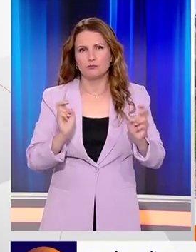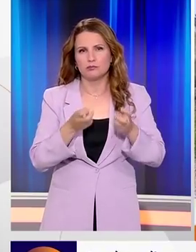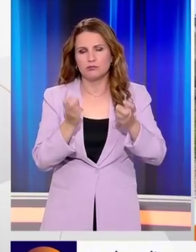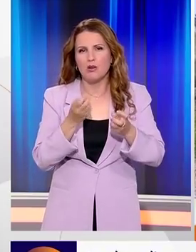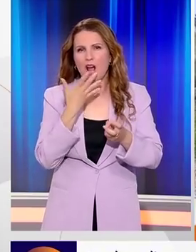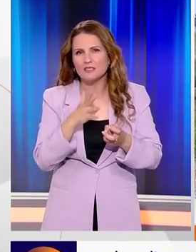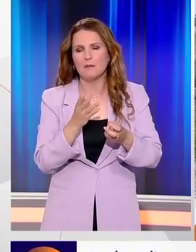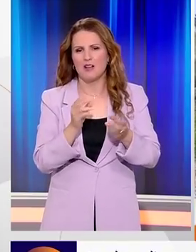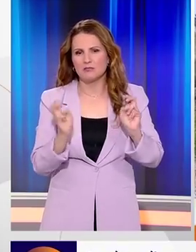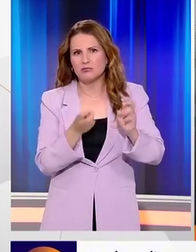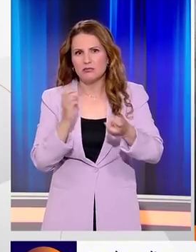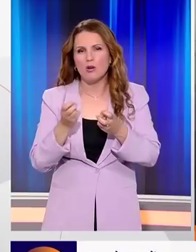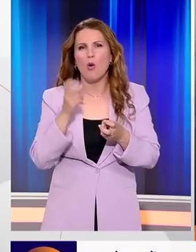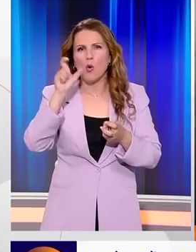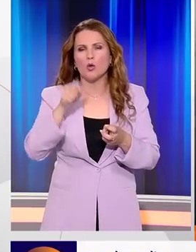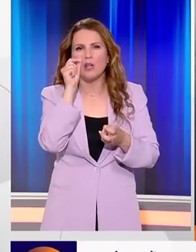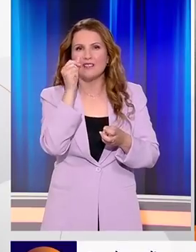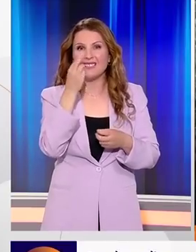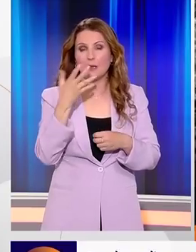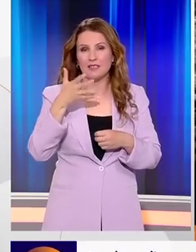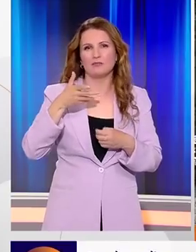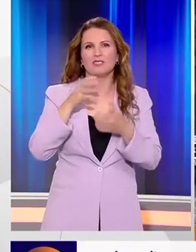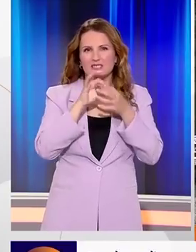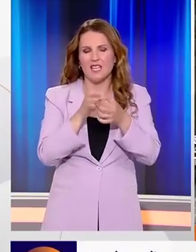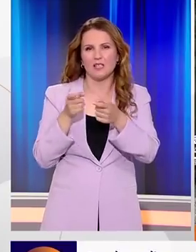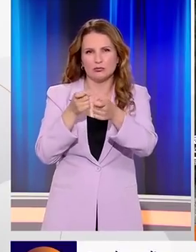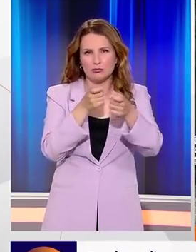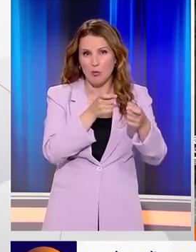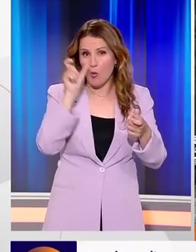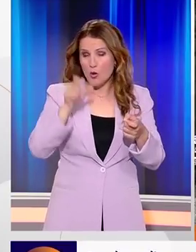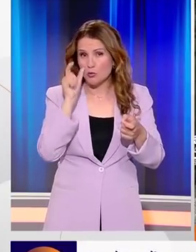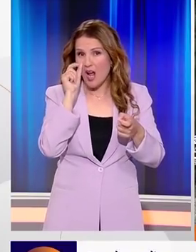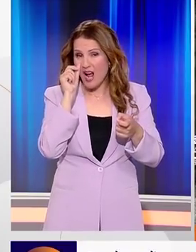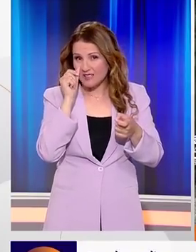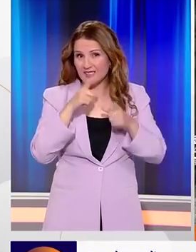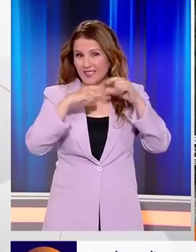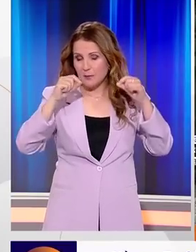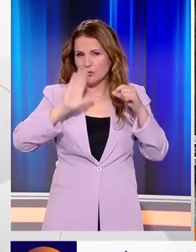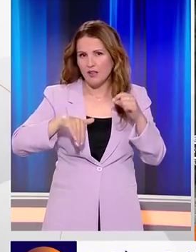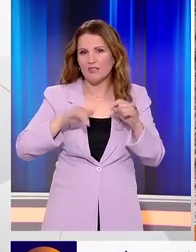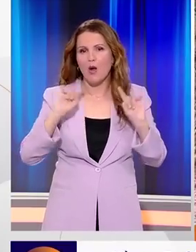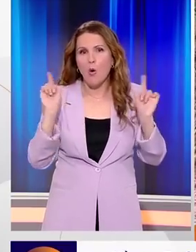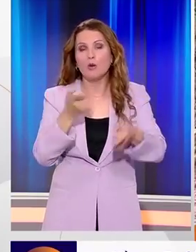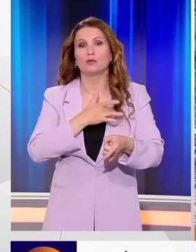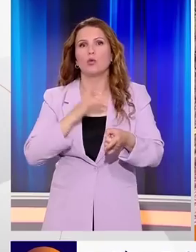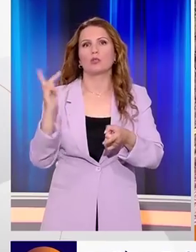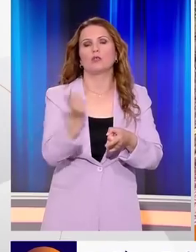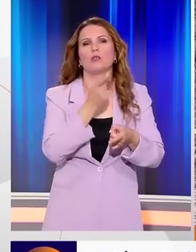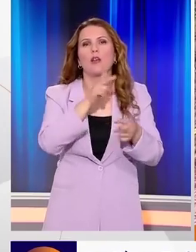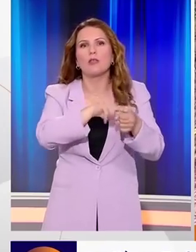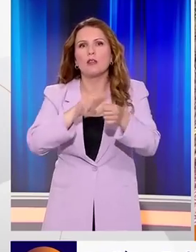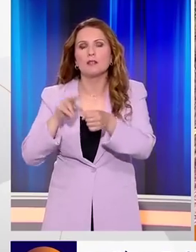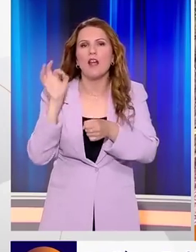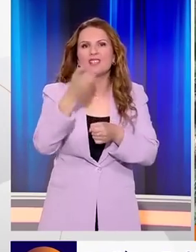γύρω από την εγκληματική δραστηριότητα του 35χρονου serial killer, η δράση του οποίου συγκλονίζει τις τελευταίες ημέρες στην Κύπρο. Τα θύματα του